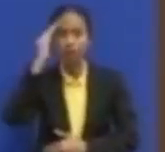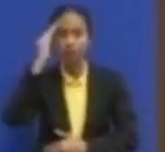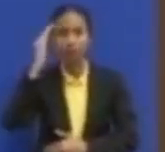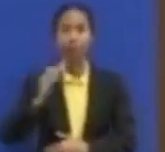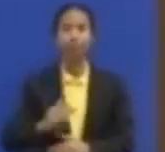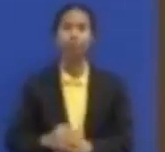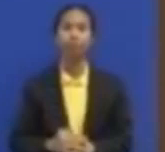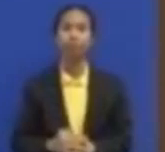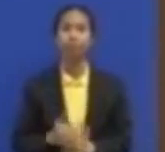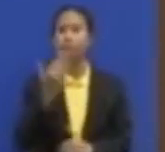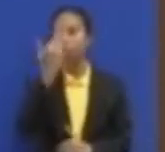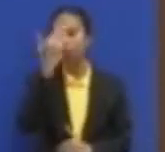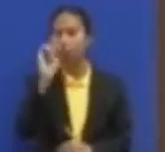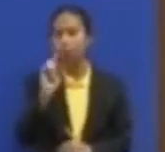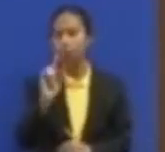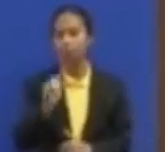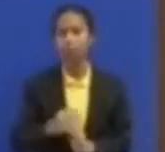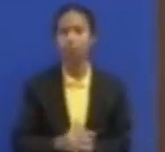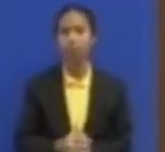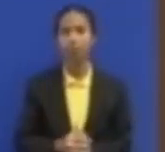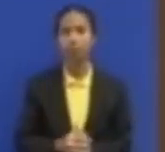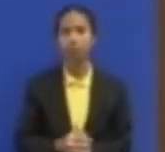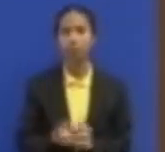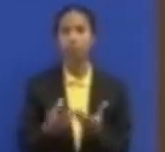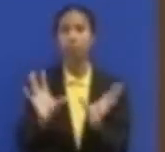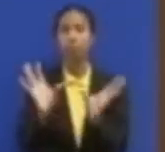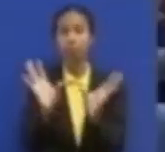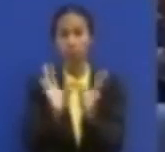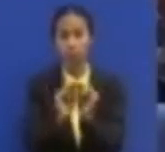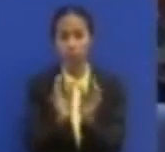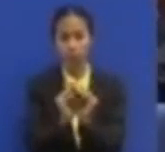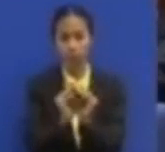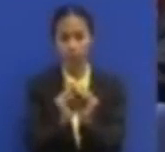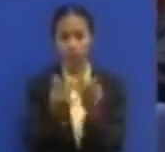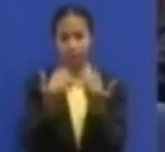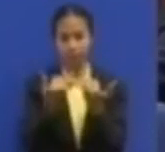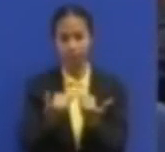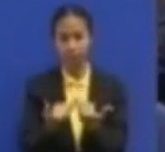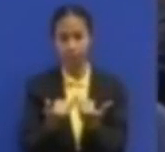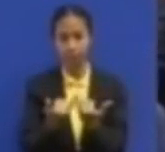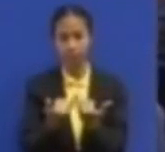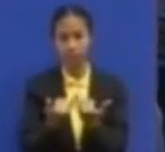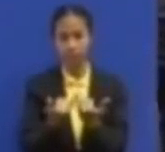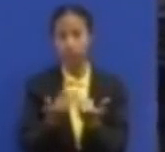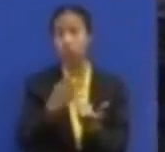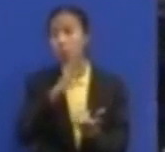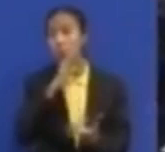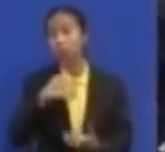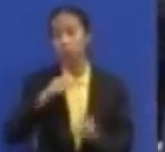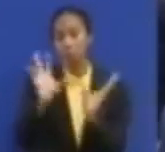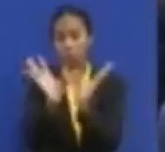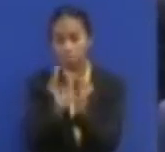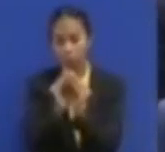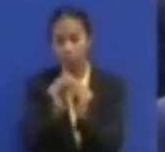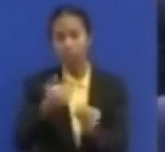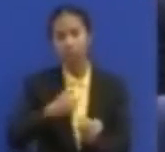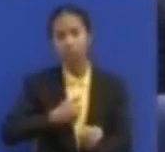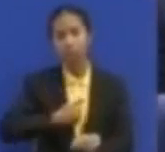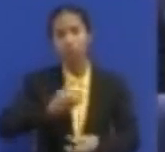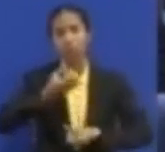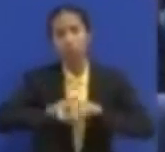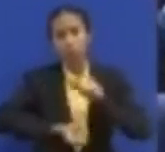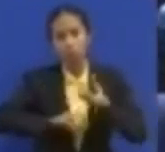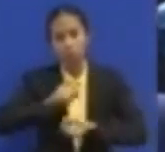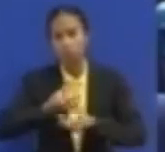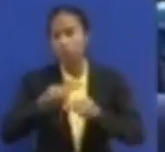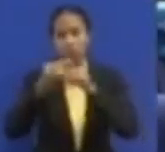พราะว่าการประชุมเราจะพูดสิ่งใดๆก็ได้ในที่ประชุมนี้เท่านั้น